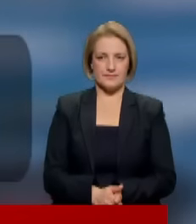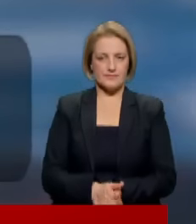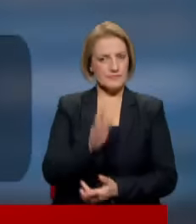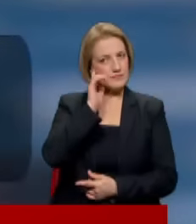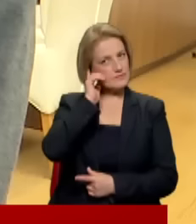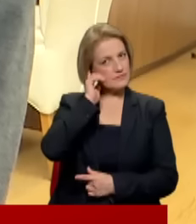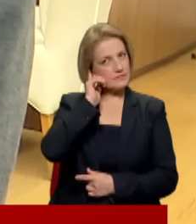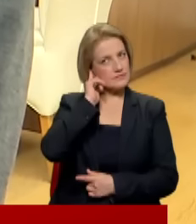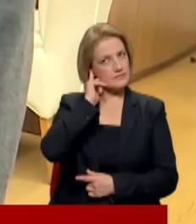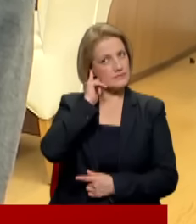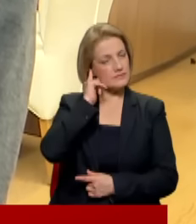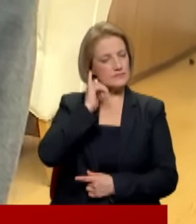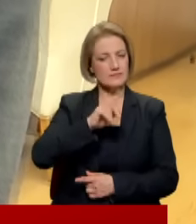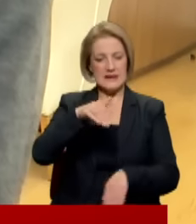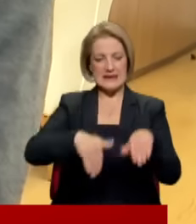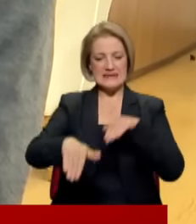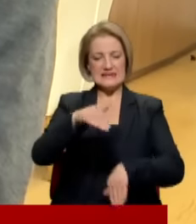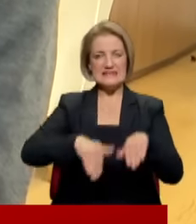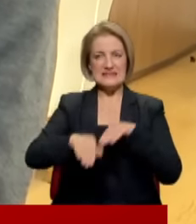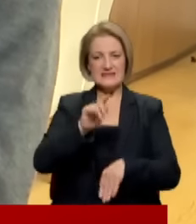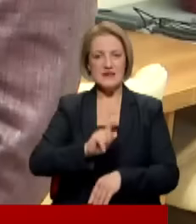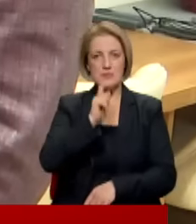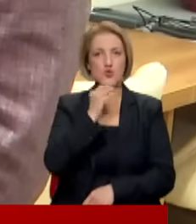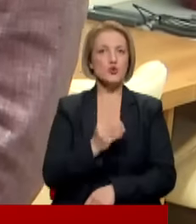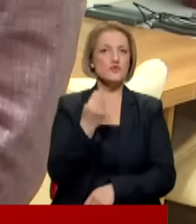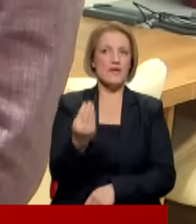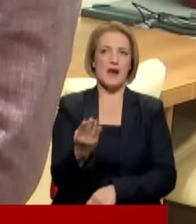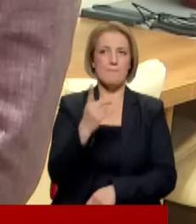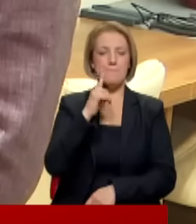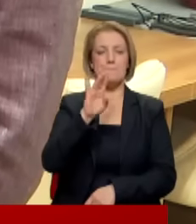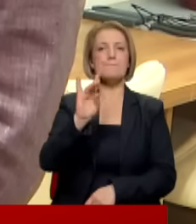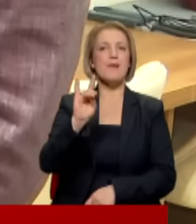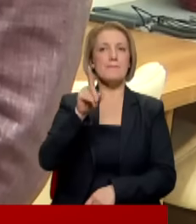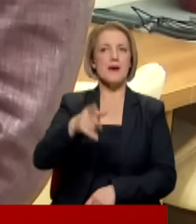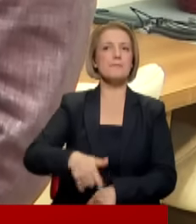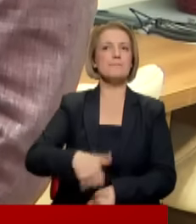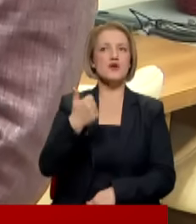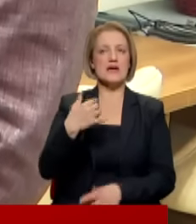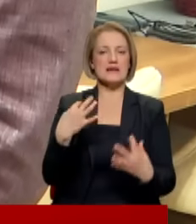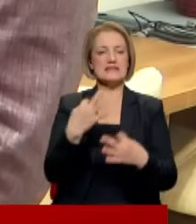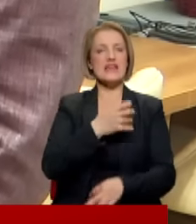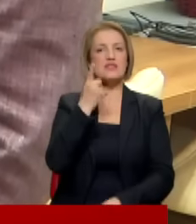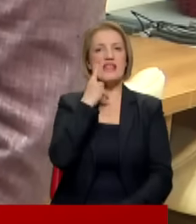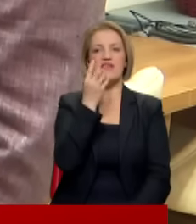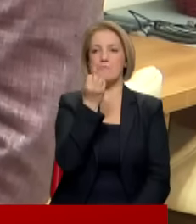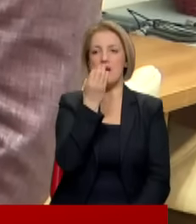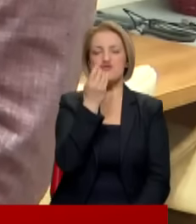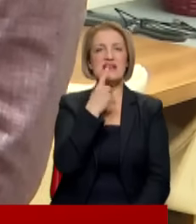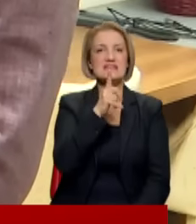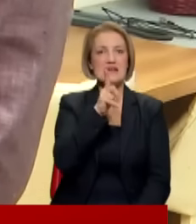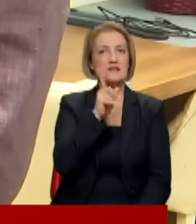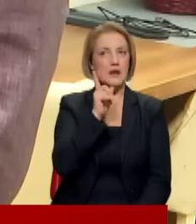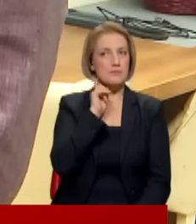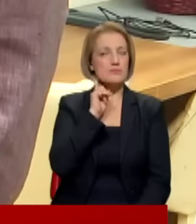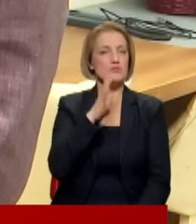unutuldu seçim beyannamesinde bu sözler verildi Milliyetçi Hareket Partisi Başkanı Sayın Devlet Bahçeli'ye seslenmek